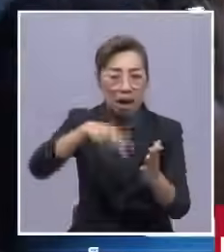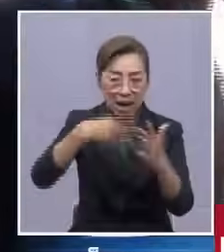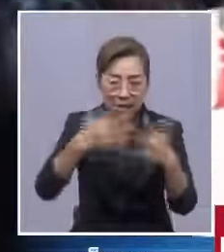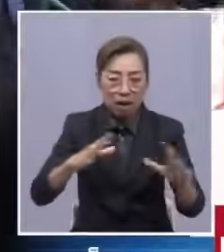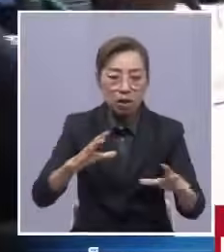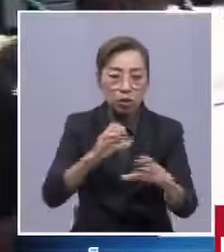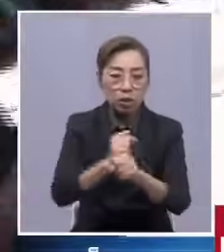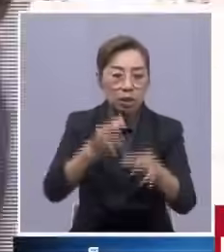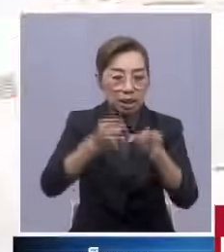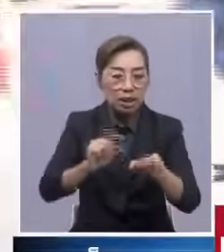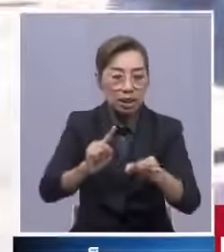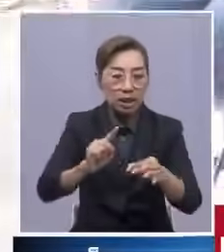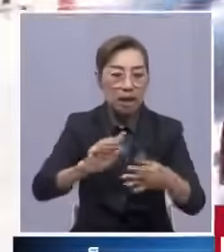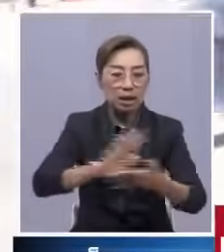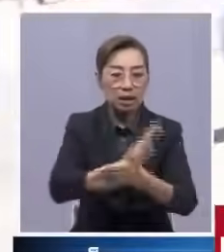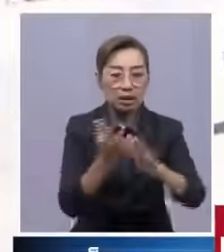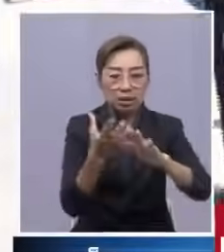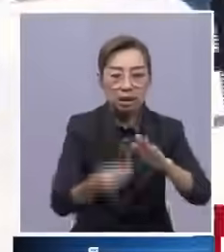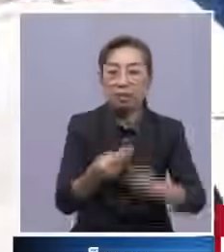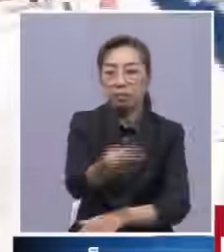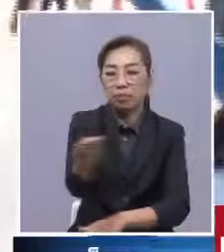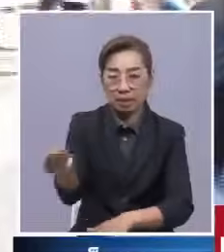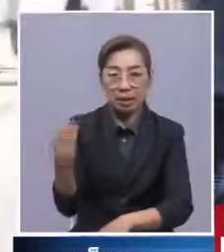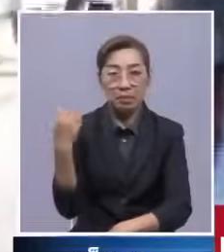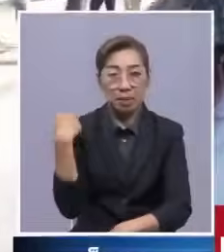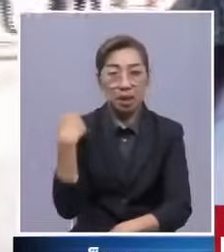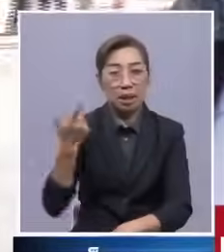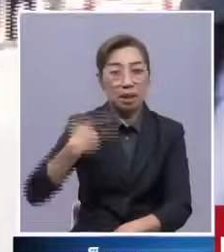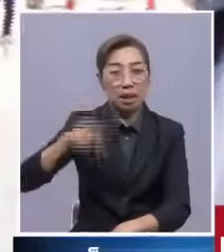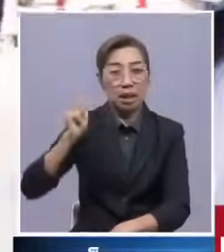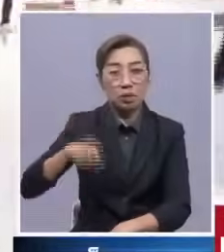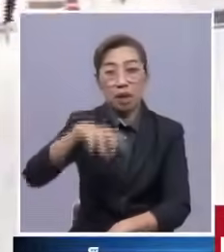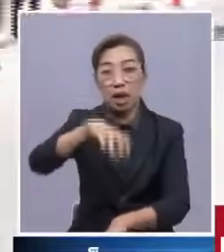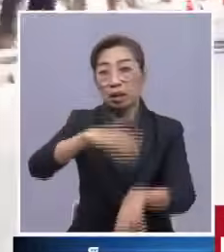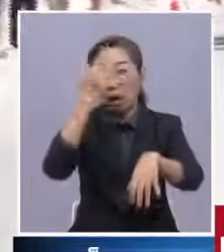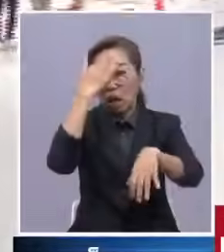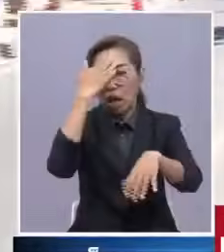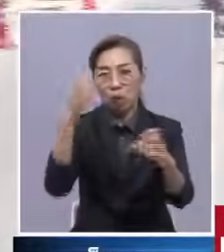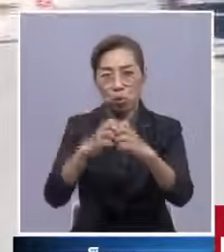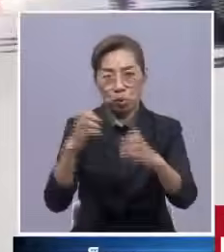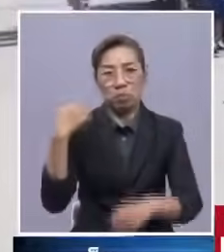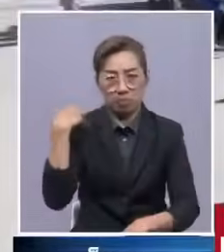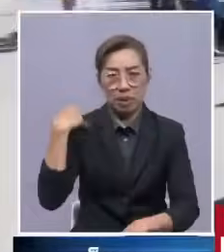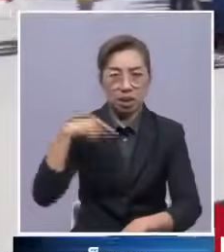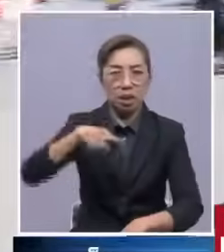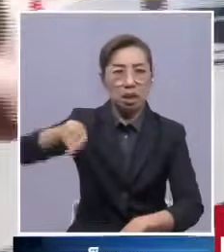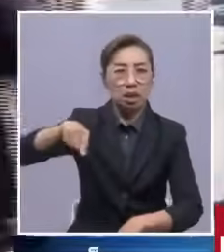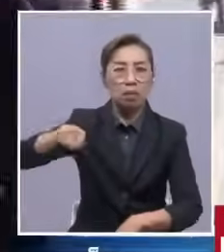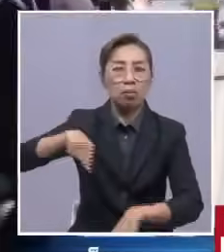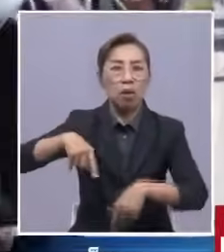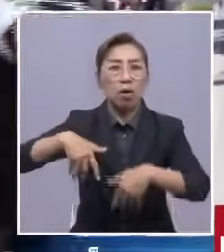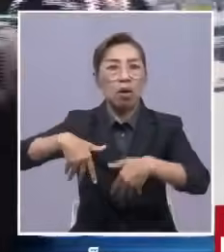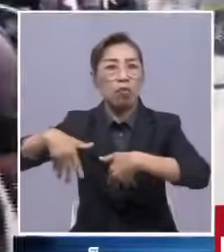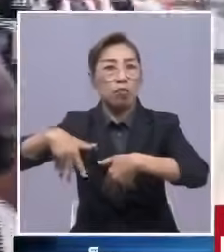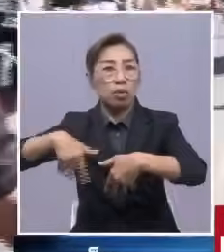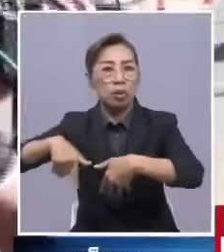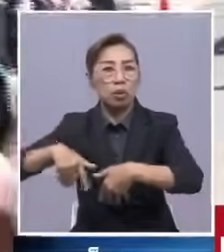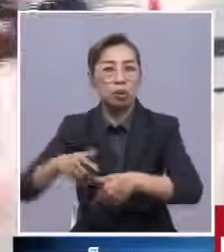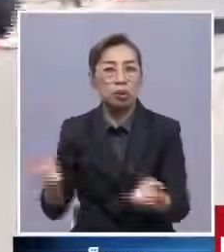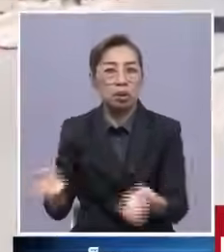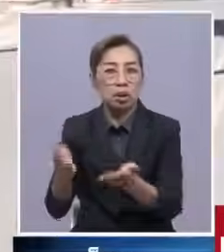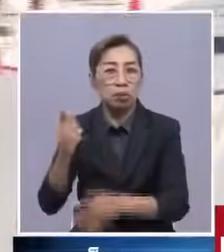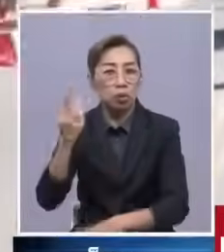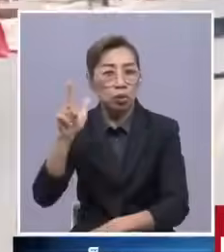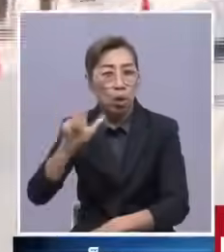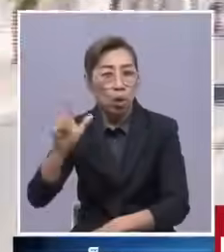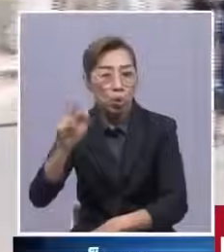กับสื่อมวลชนอีกครั้งครับขณะที่บรรยากาศด้านหน้าศาลเกิดความวุ่นวายขึ้นนะครับเมื่อผู้สนับสนุนและฝ่ายเห็นต่างครับมี